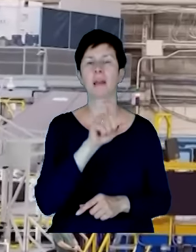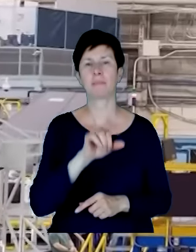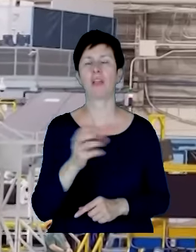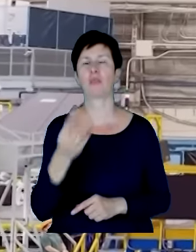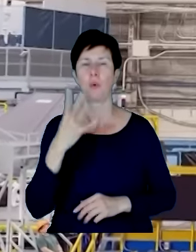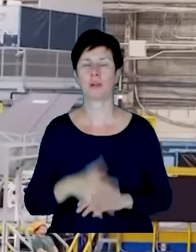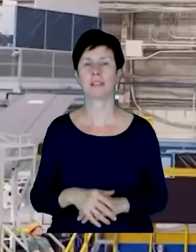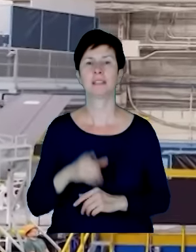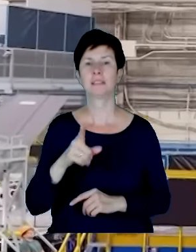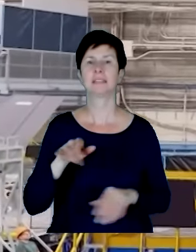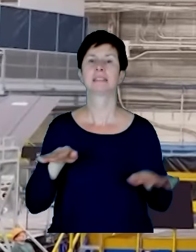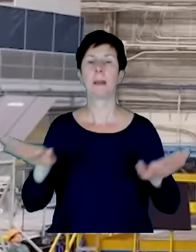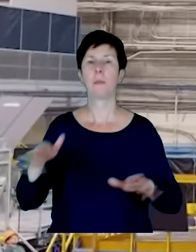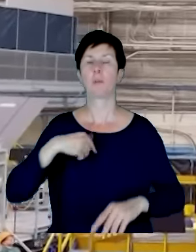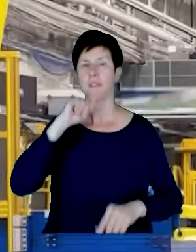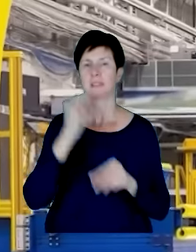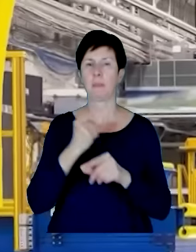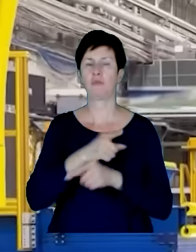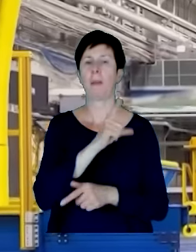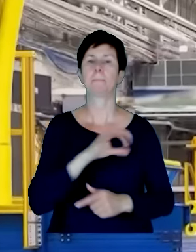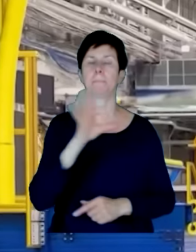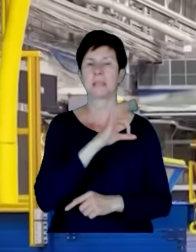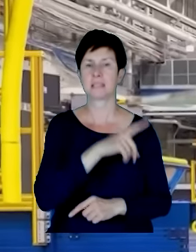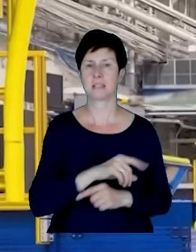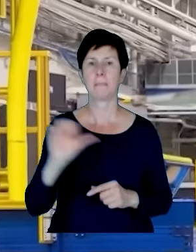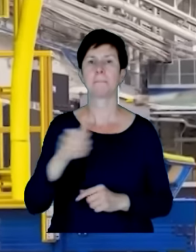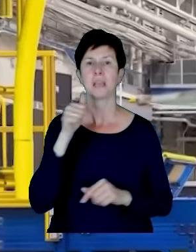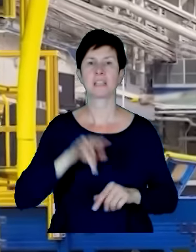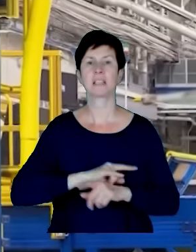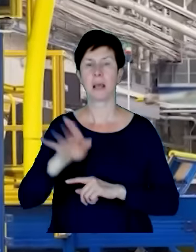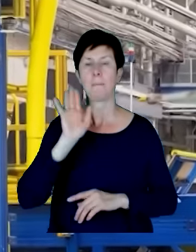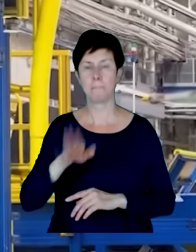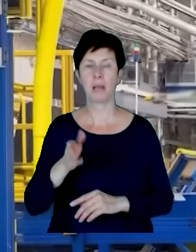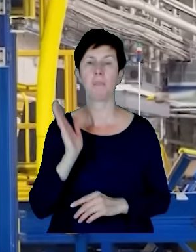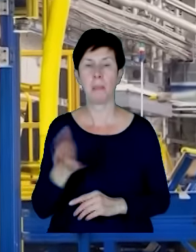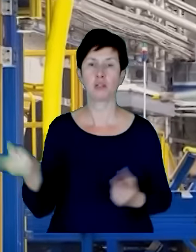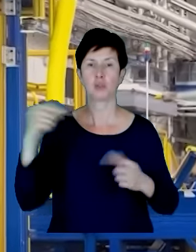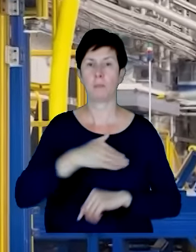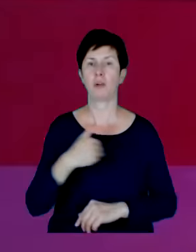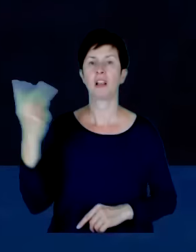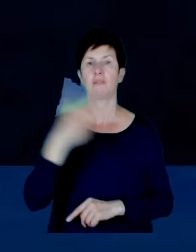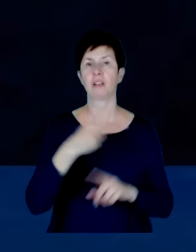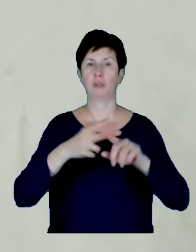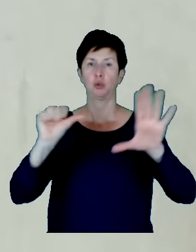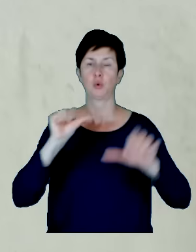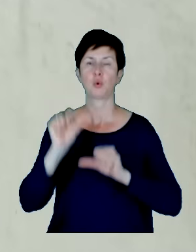zostały zamówione przez rząd Prawa i Sprawiedliwości pierwsze sztuki mają trafić na wyposażenie polskiego lotnictwa w 2026